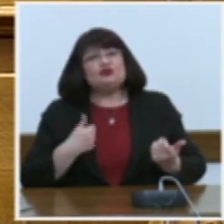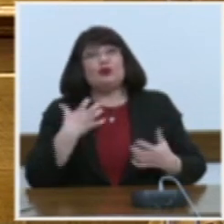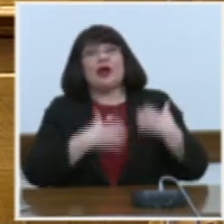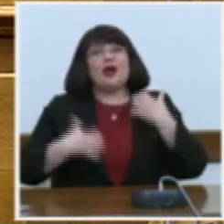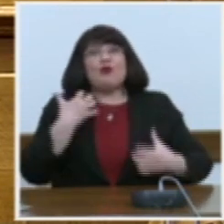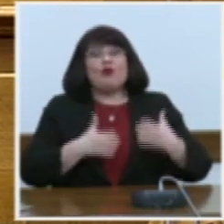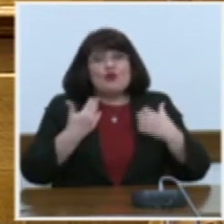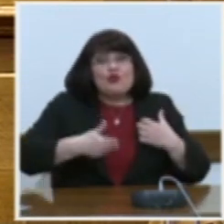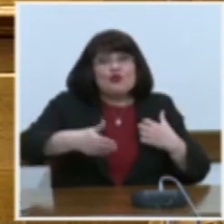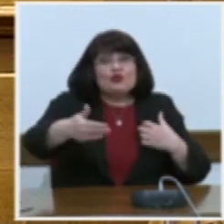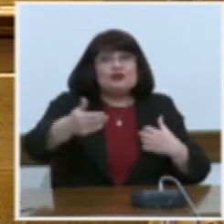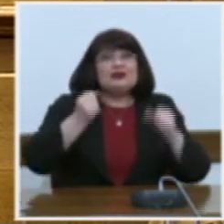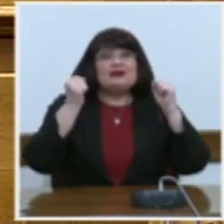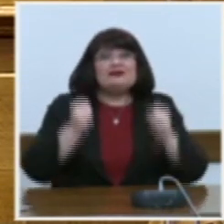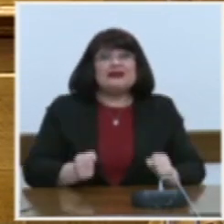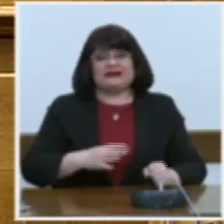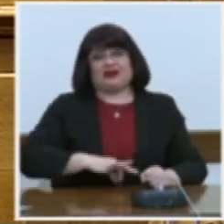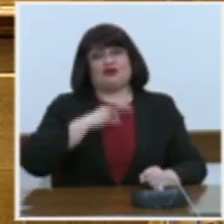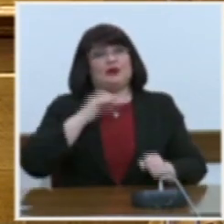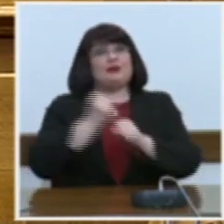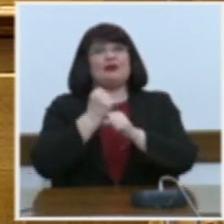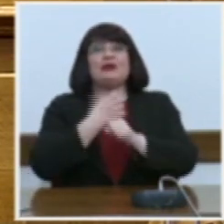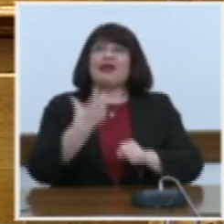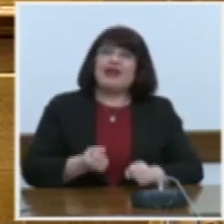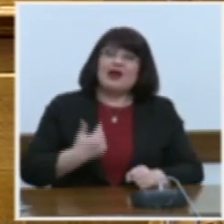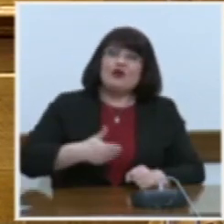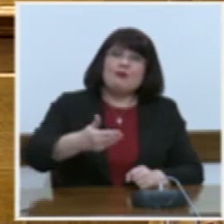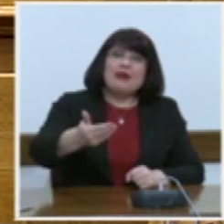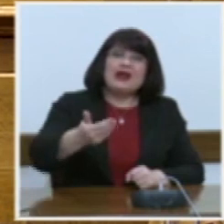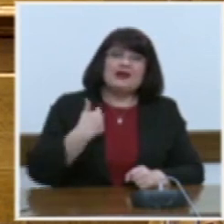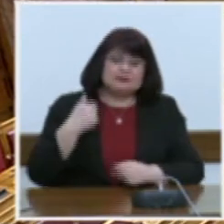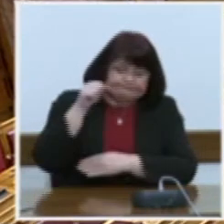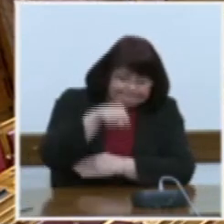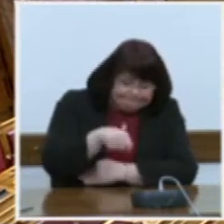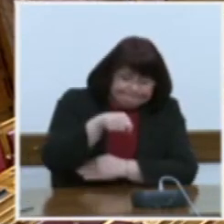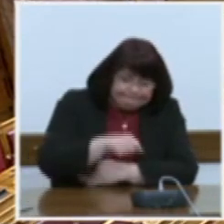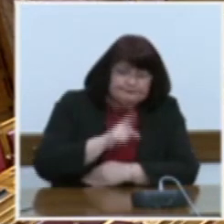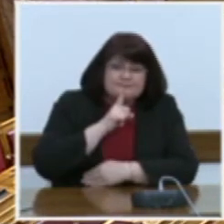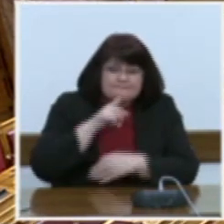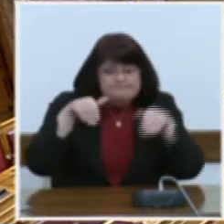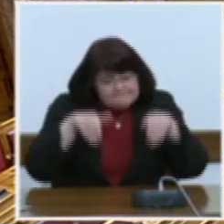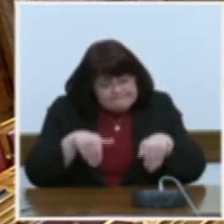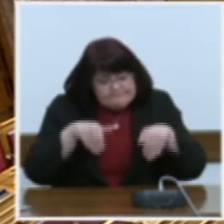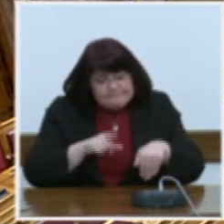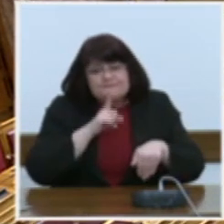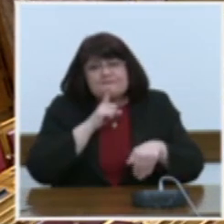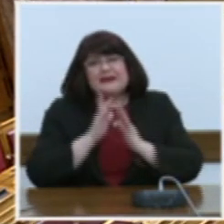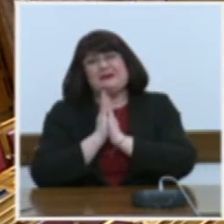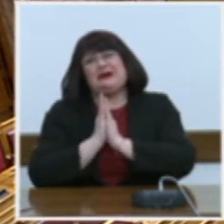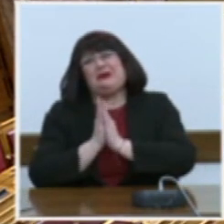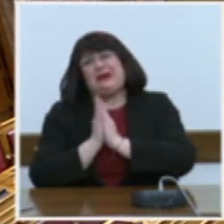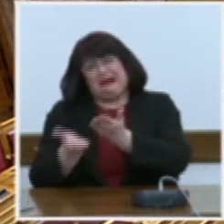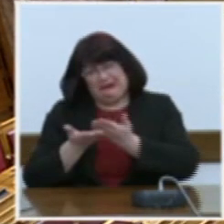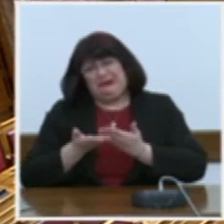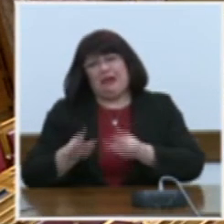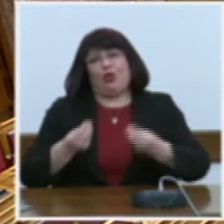βρουν μια στοιχειώδη αξιοπρεπή δουλειά, χωρίς να σκύψουν, χωρίς να προσκυνήσουν, χωρίς να φιλήσουν κατουρημένες ποδιές,